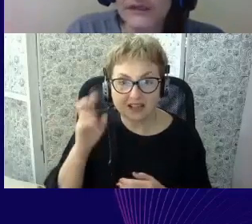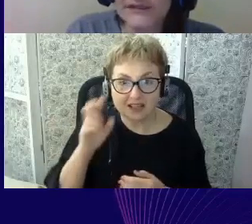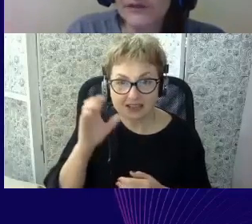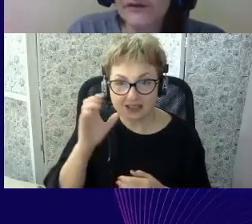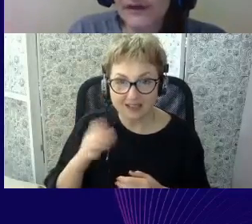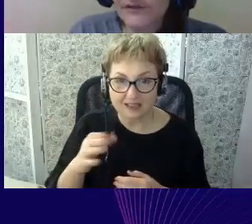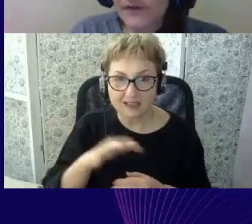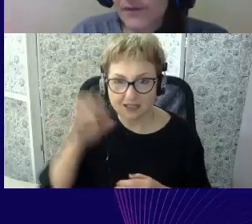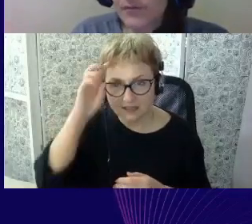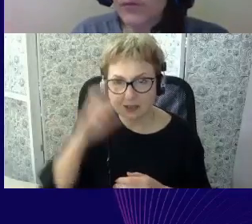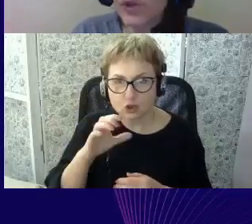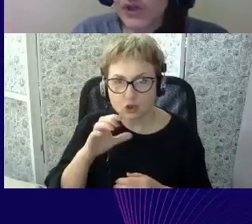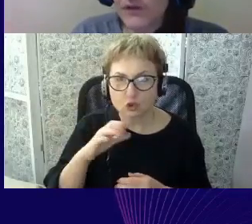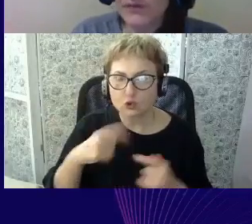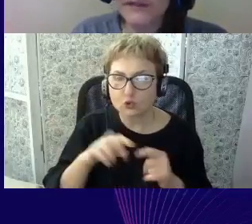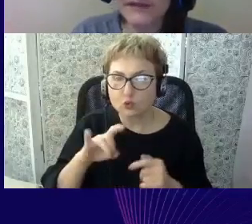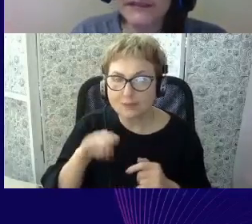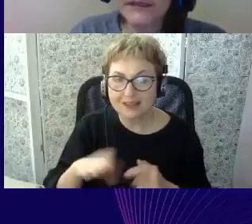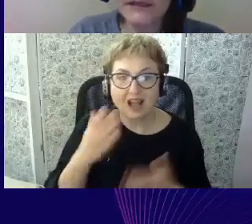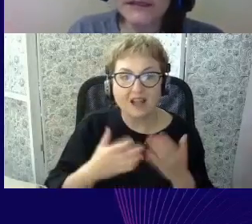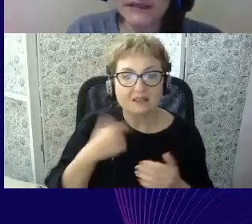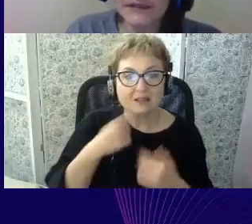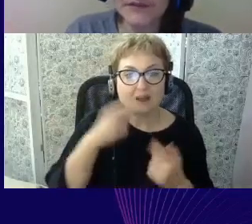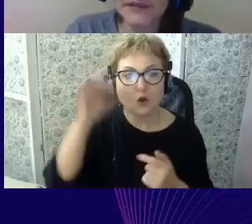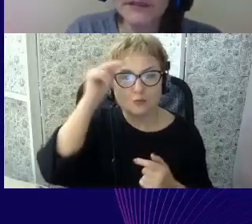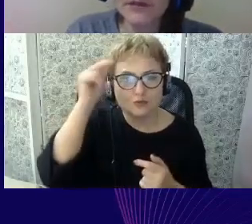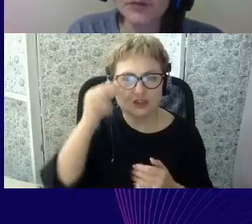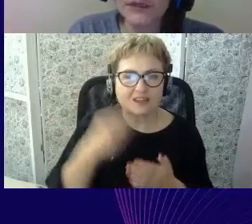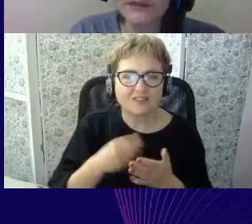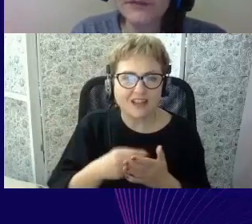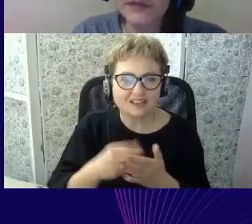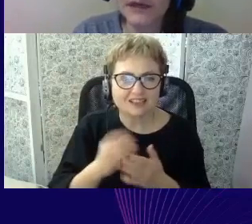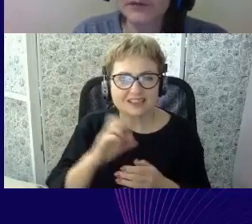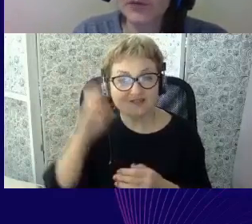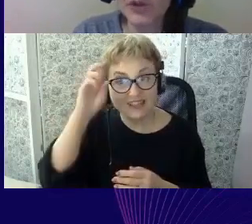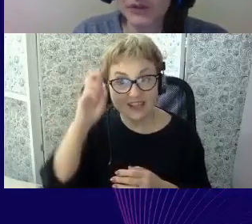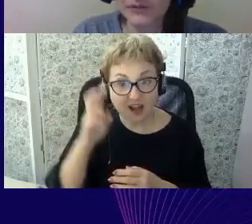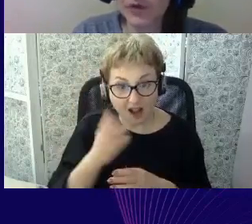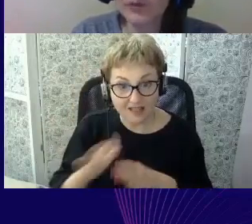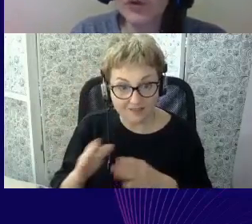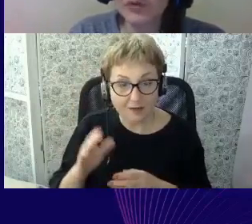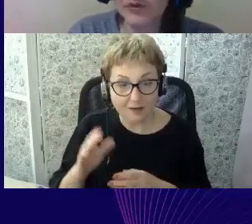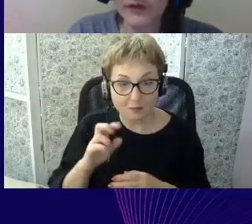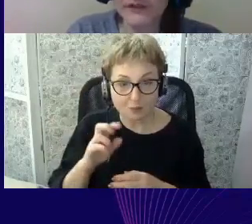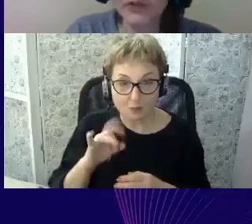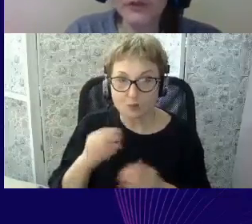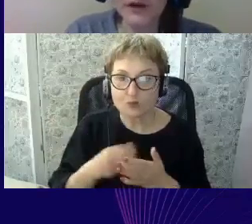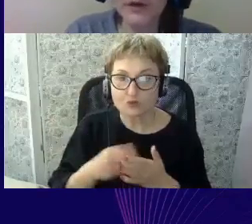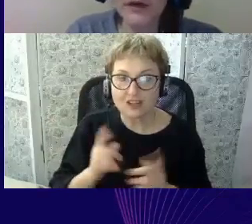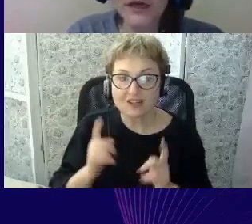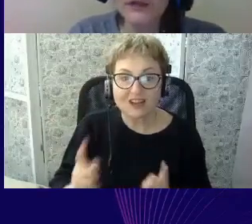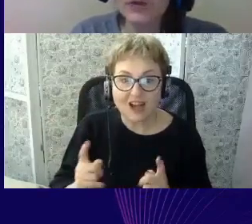Но если мы говорим с вами об обучении в образовательной организации, финансируемой из федерального бюджета, то подразумевается,